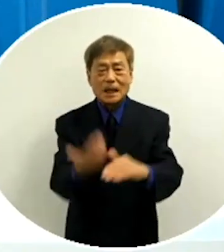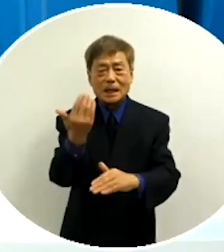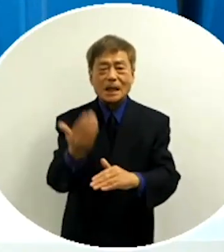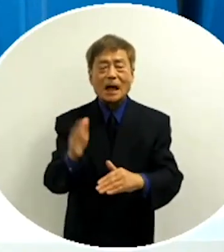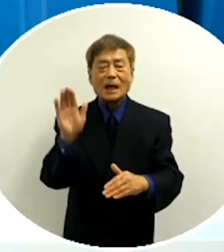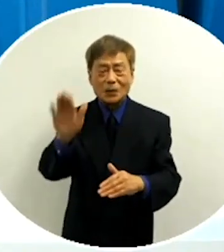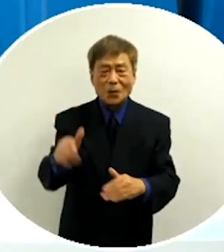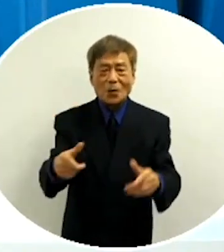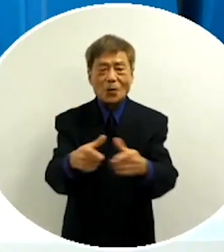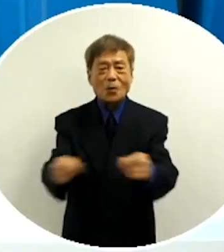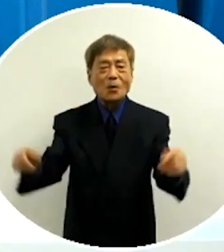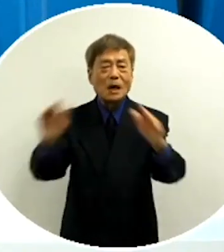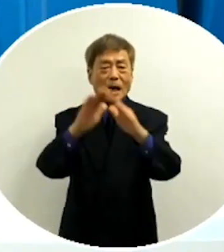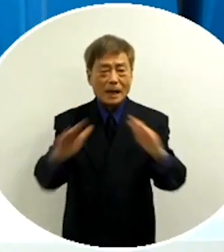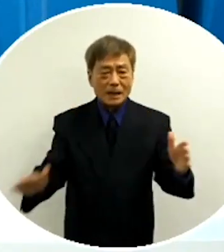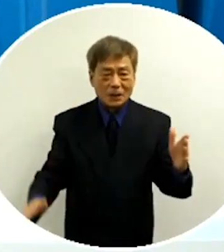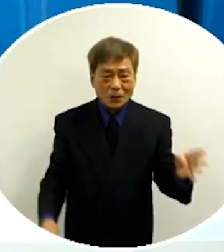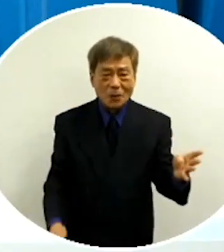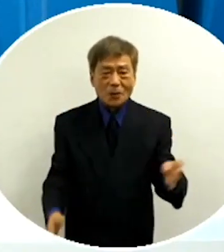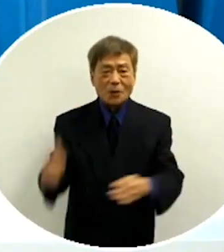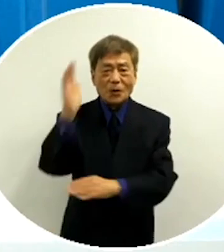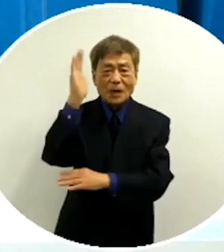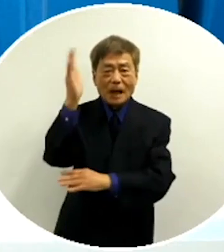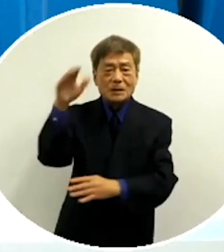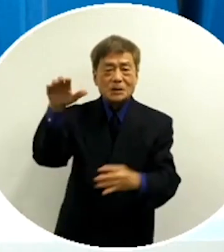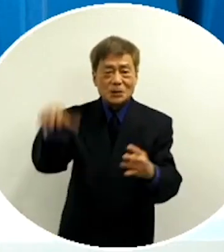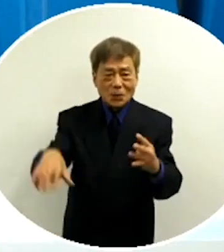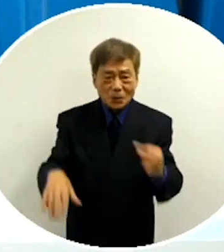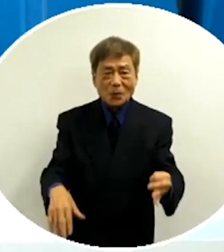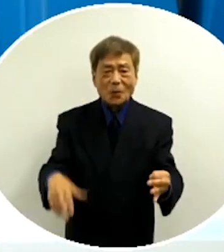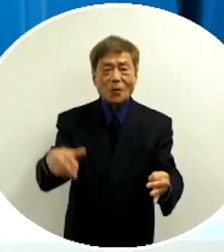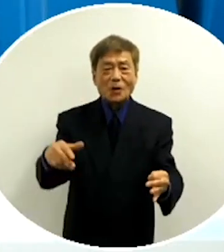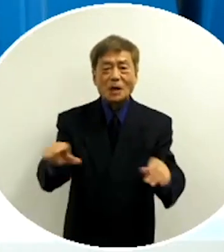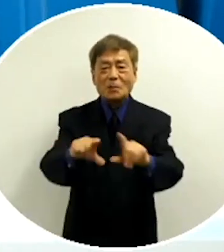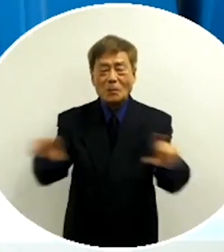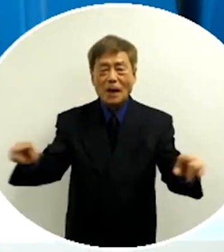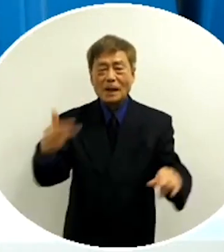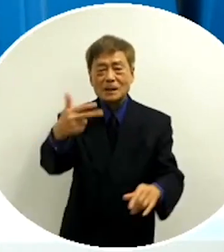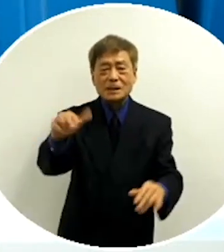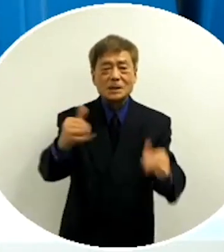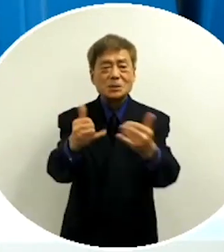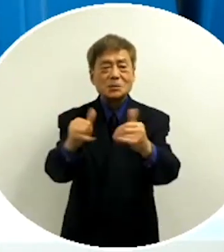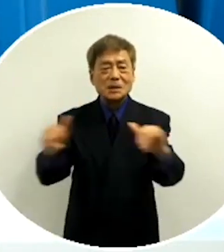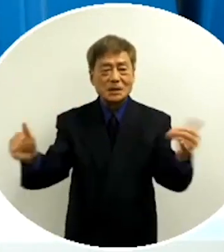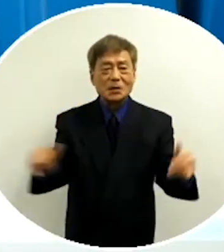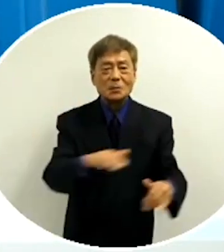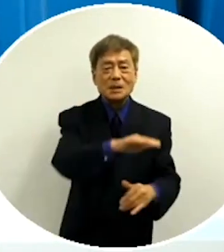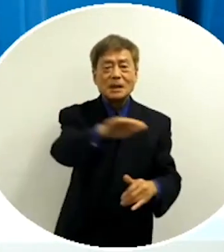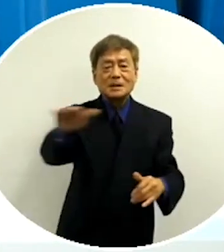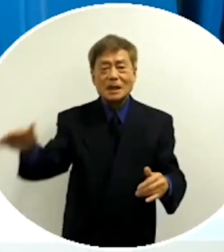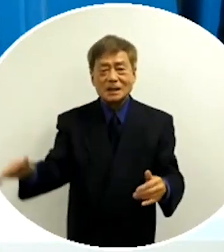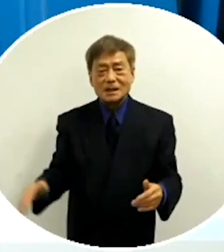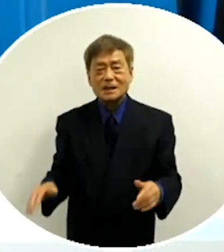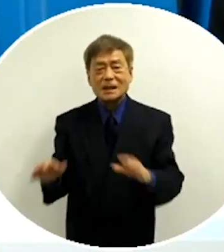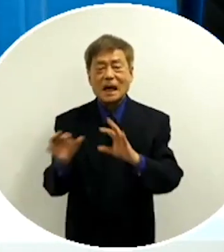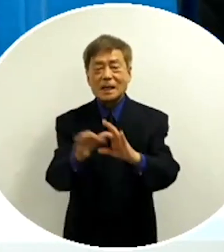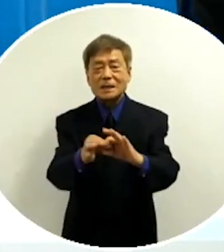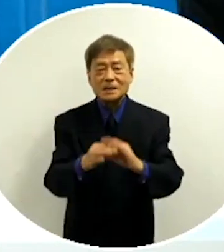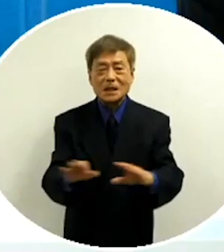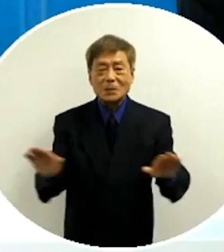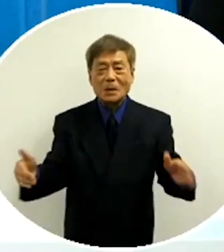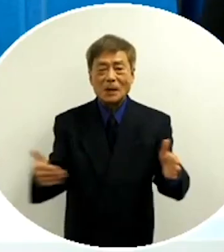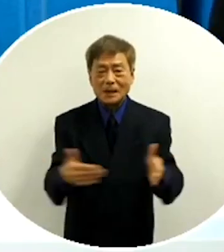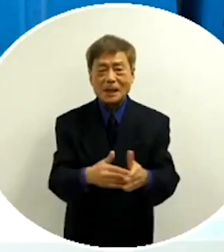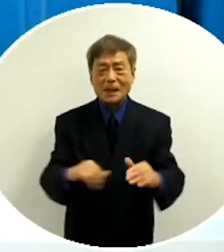役所と市民をつなぐそういう取り組みを重視していきたいなとってここまでやってきました